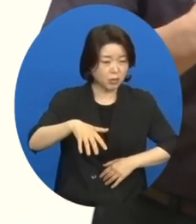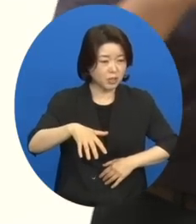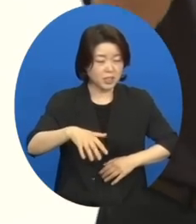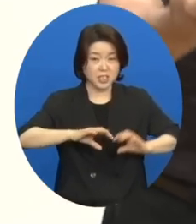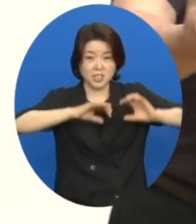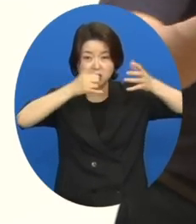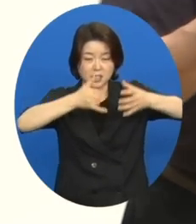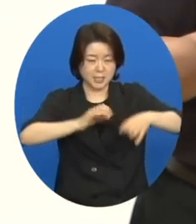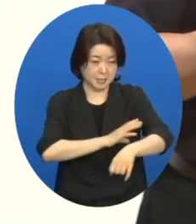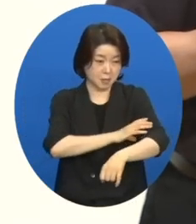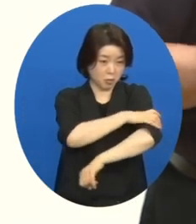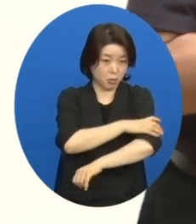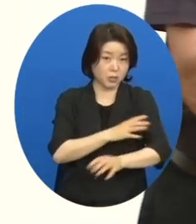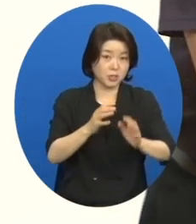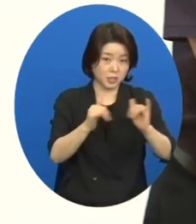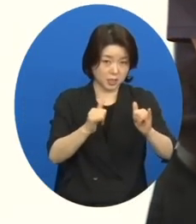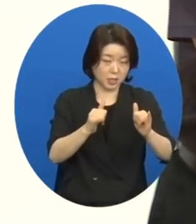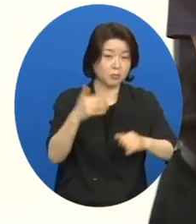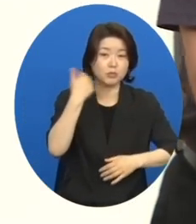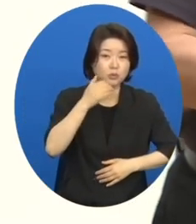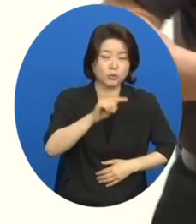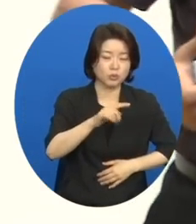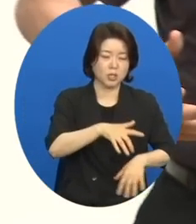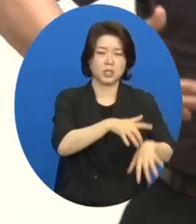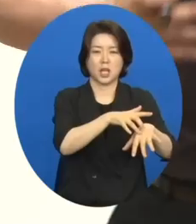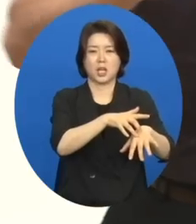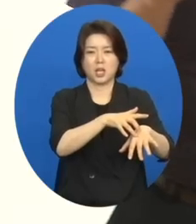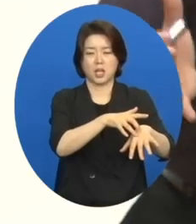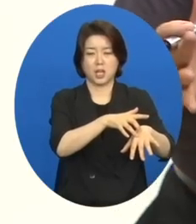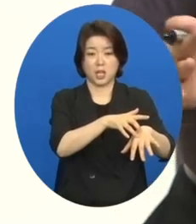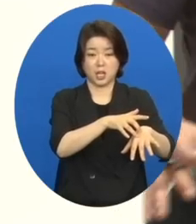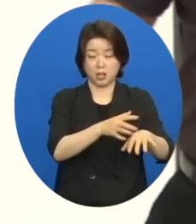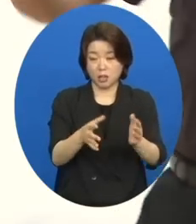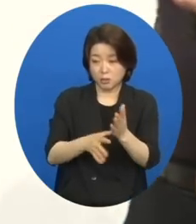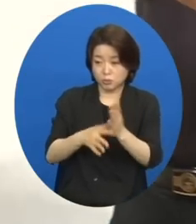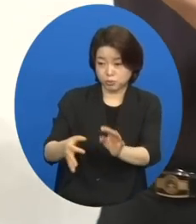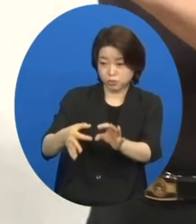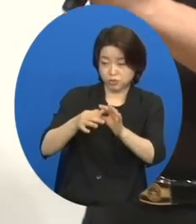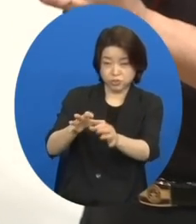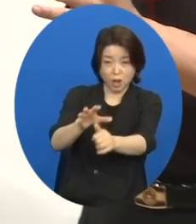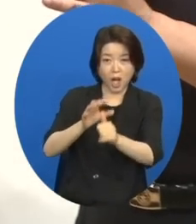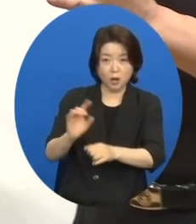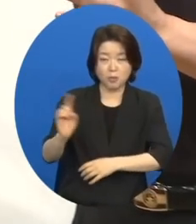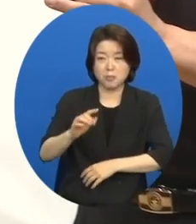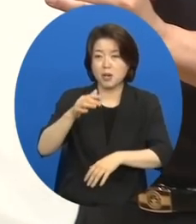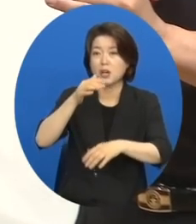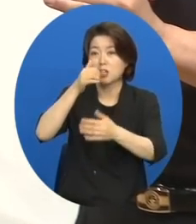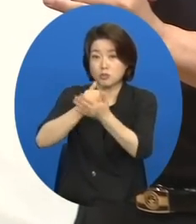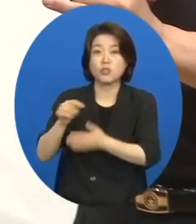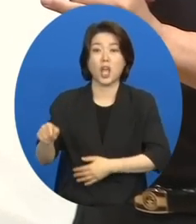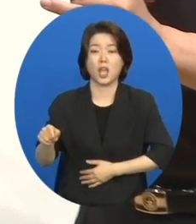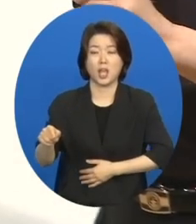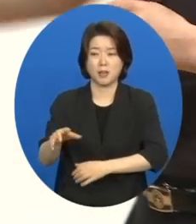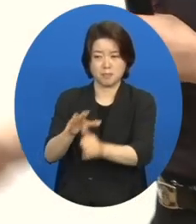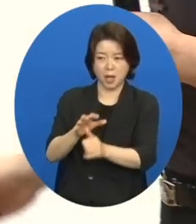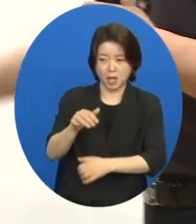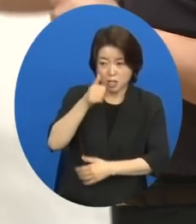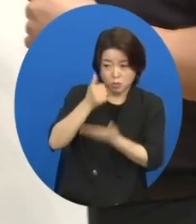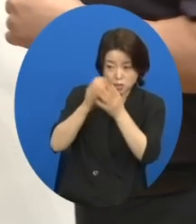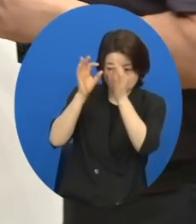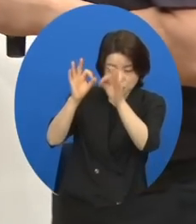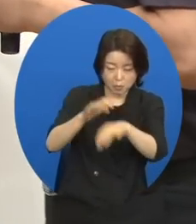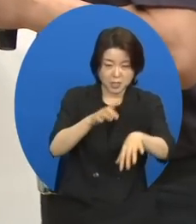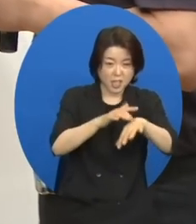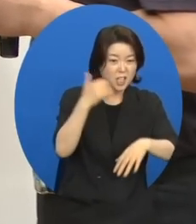속성을 그대로 사탄의 도구가 죄예요. 그 죄를 보면 사탄이 어떤 놈인지를 정확하게 알 수 있는 거예요. 근데